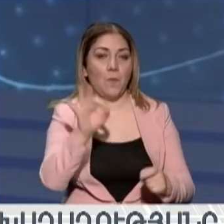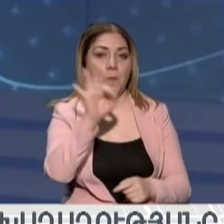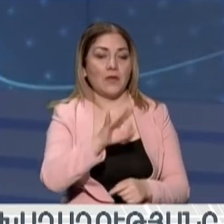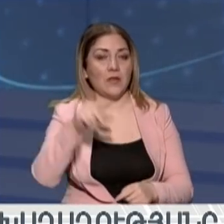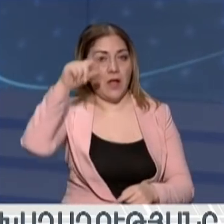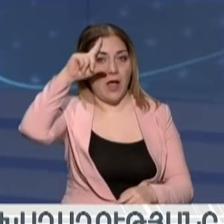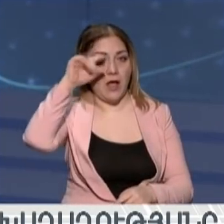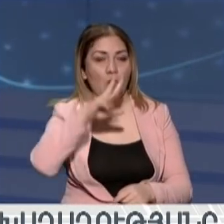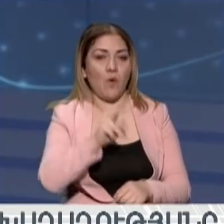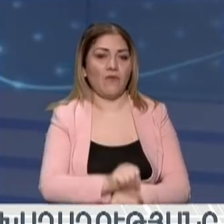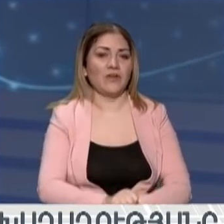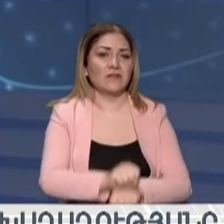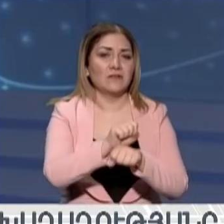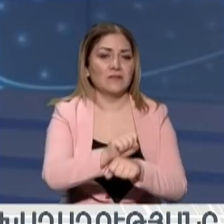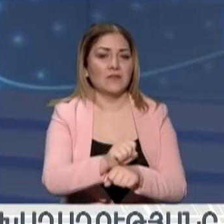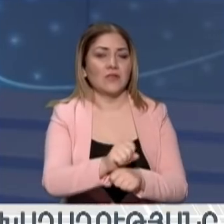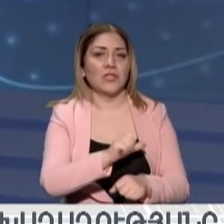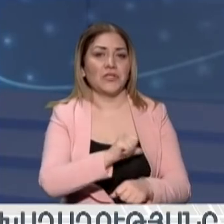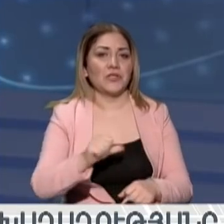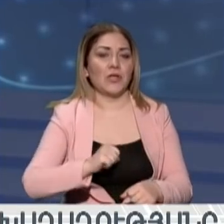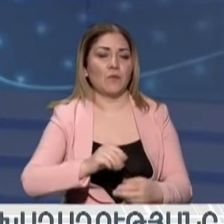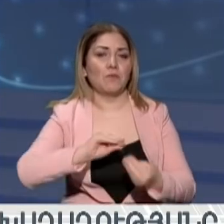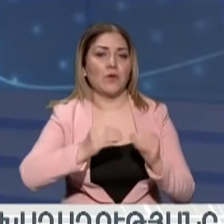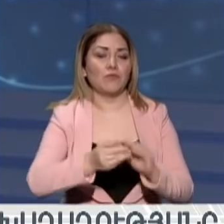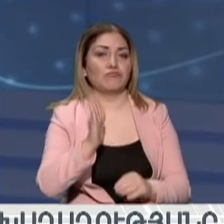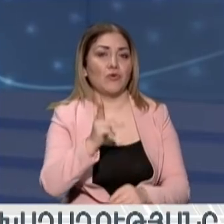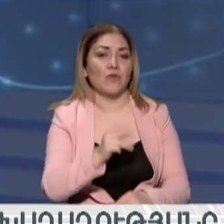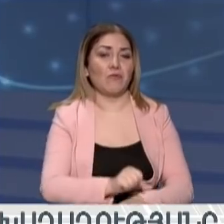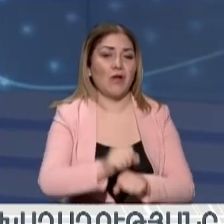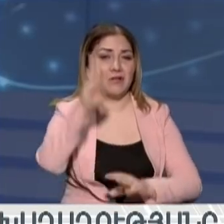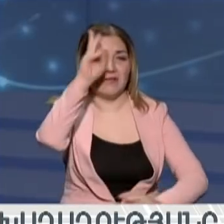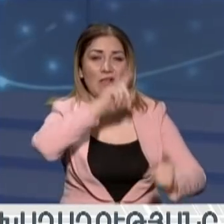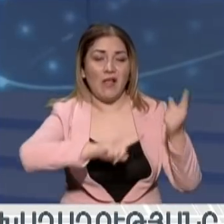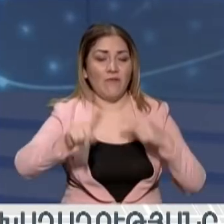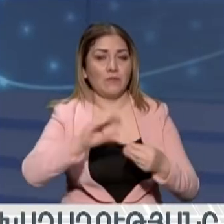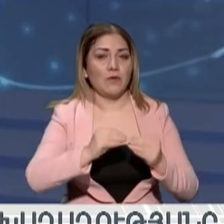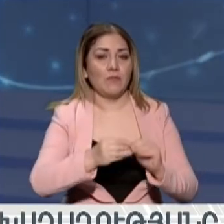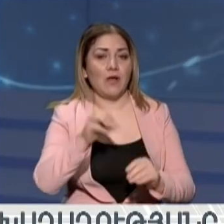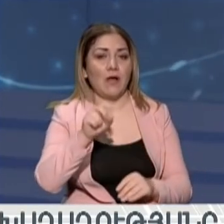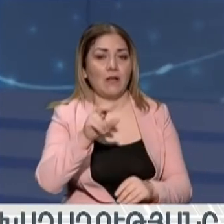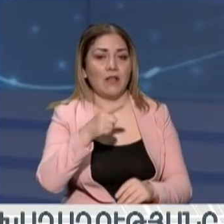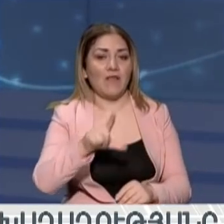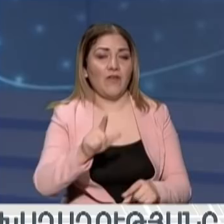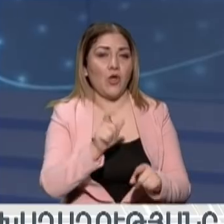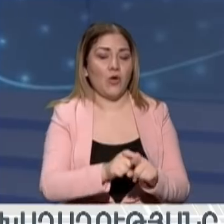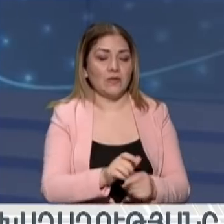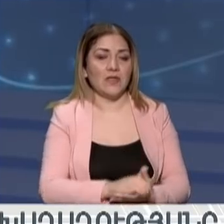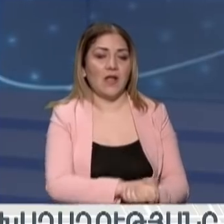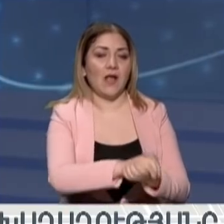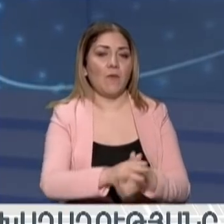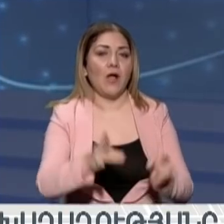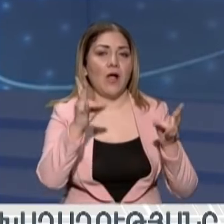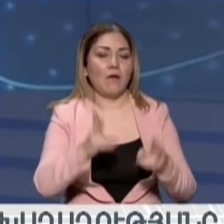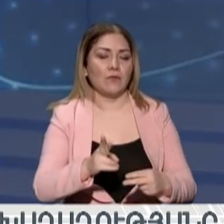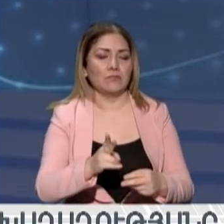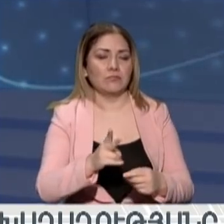Հայաստանում ռևանշիստները բախելու են երկաթյա բռունցքի։ Այվազյանը շեշտել է, Ալիևի խոսքերը չեն նպաստում տարածաշրջանում անվտանգությանն